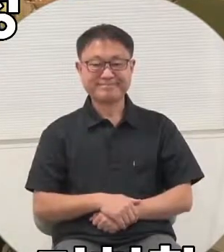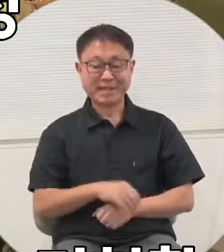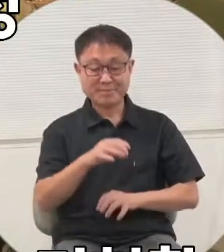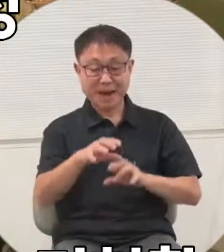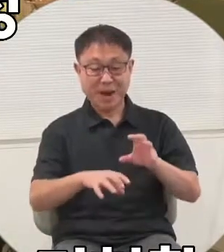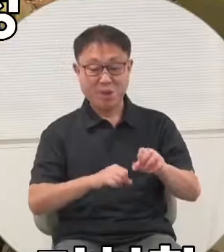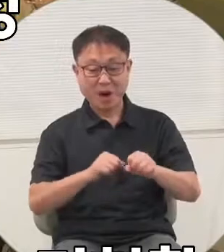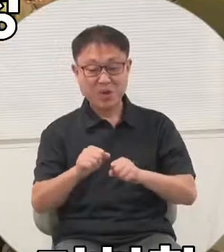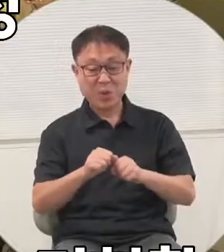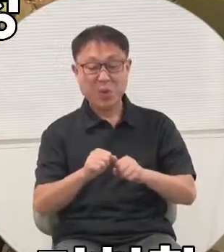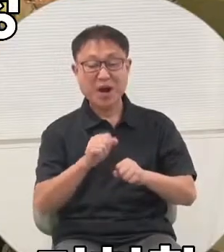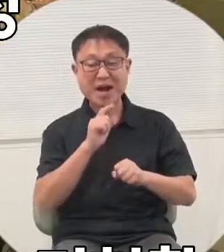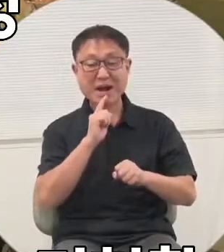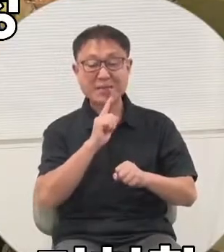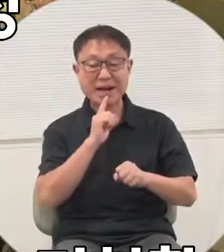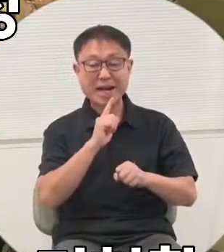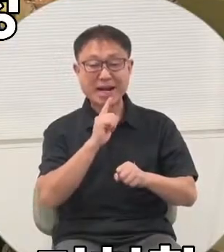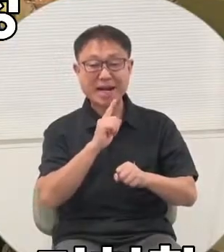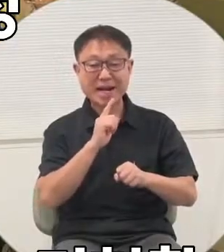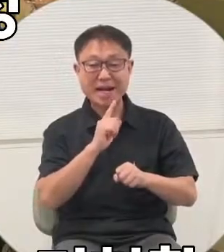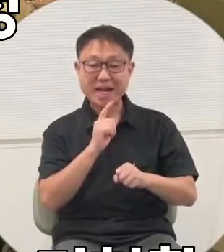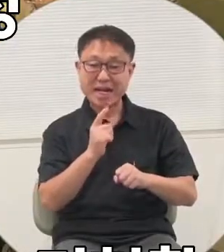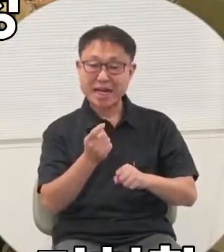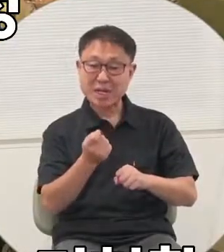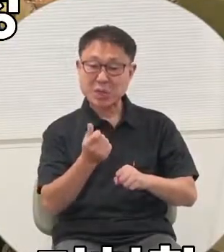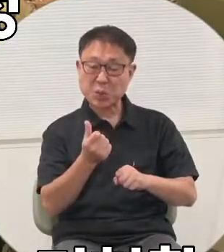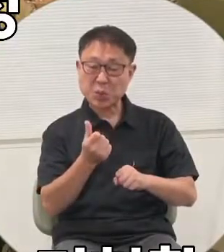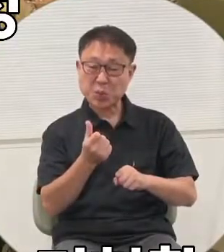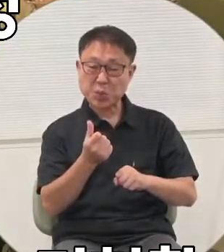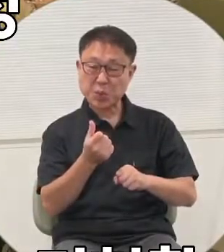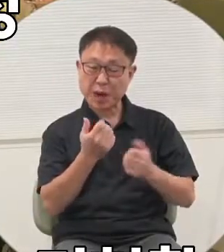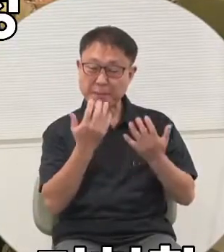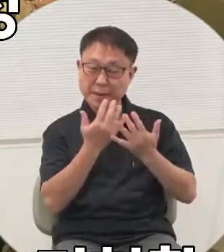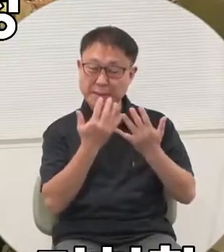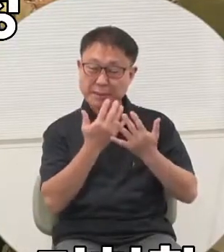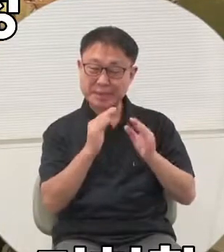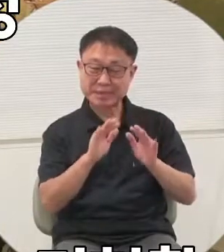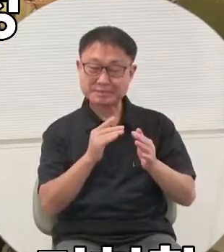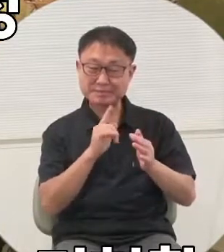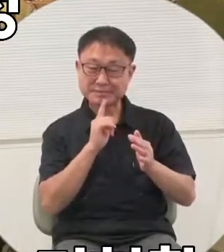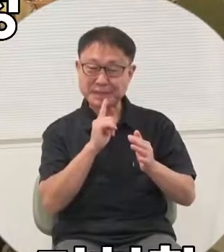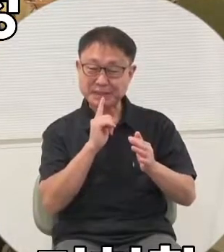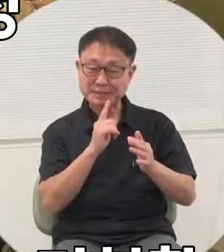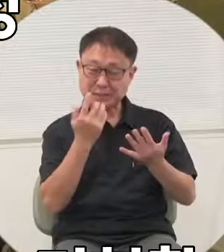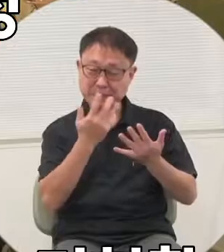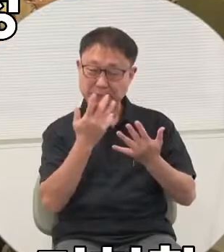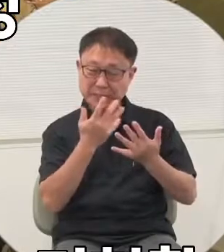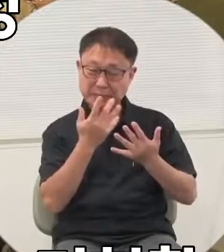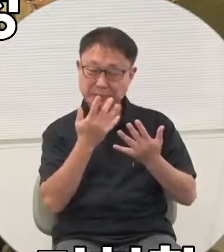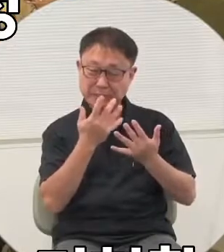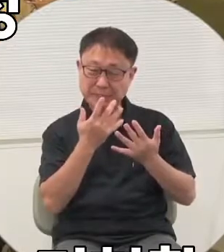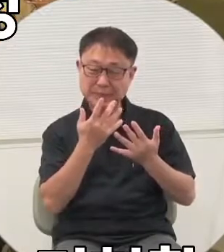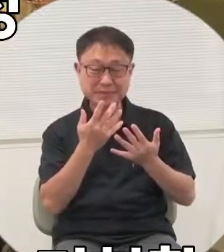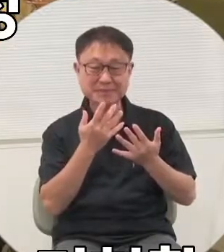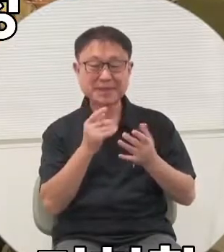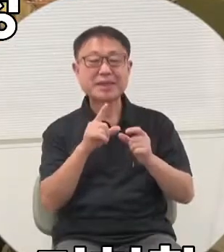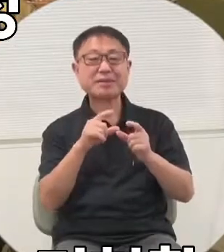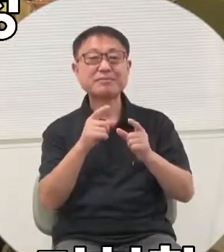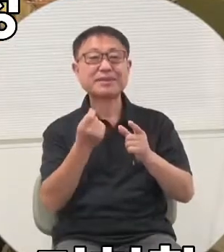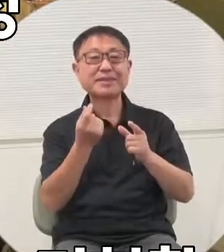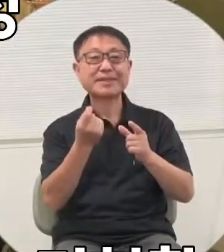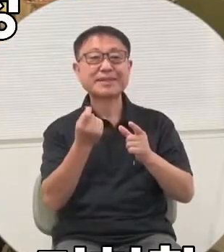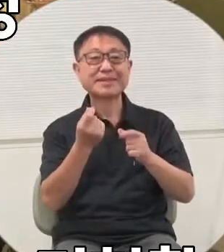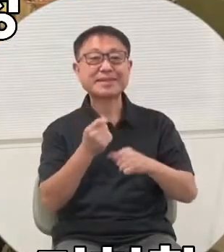마을활동이라고 하면은 약간은 추상적으로 아직도 받아들이시는 분들이 좀 있을 것 같아요. 또 이렇게